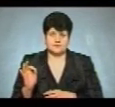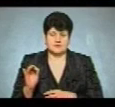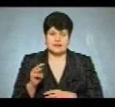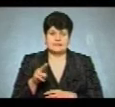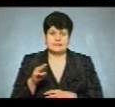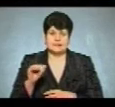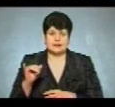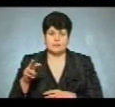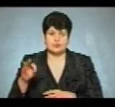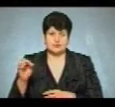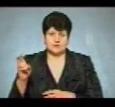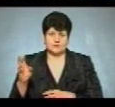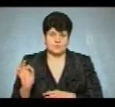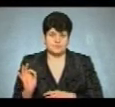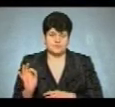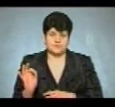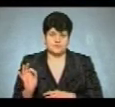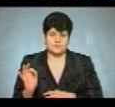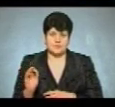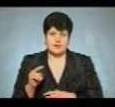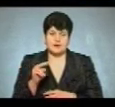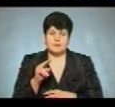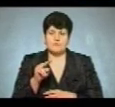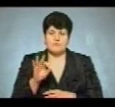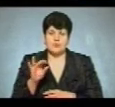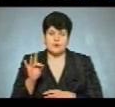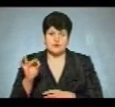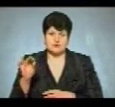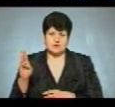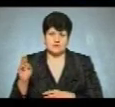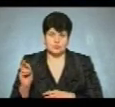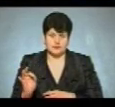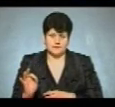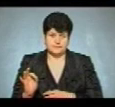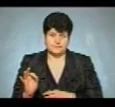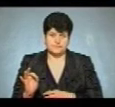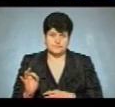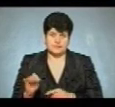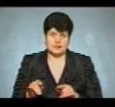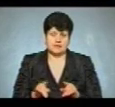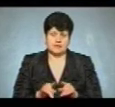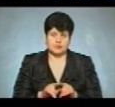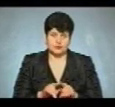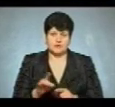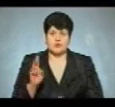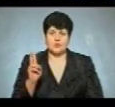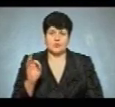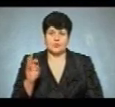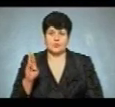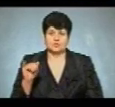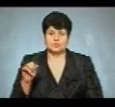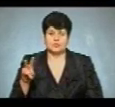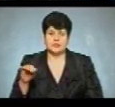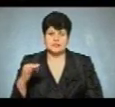Юлії Тимошенко, Петра Порошенка, також Руслана Кошелинського,